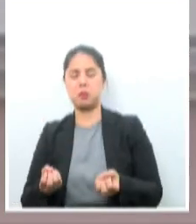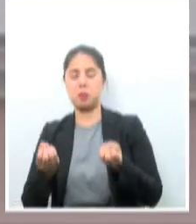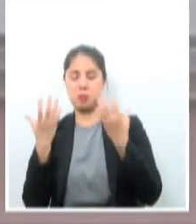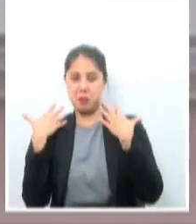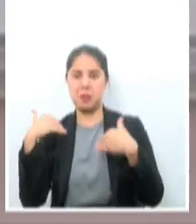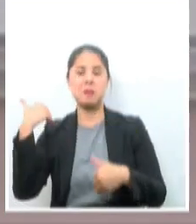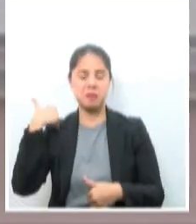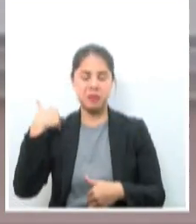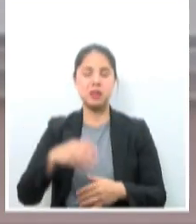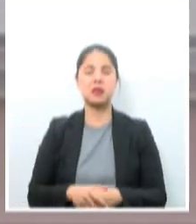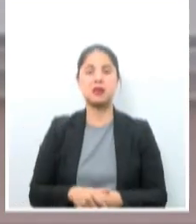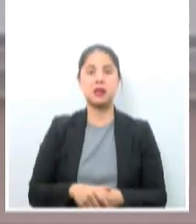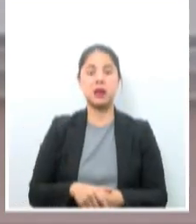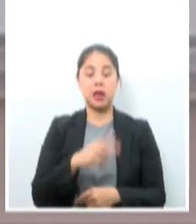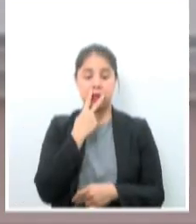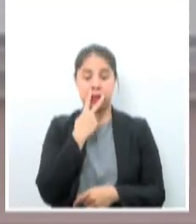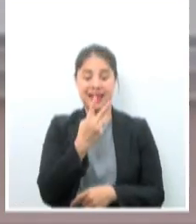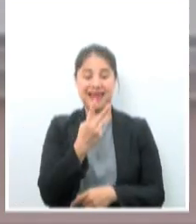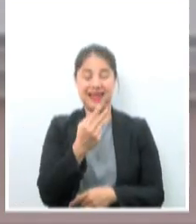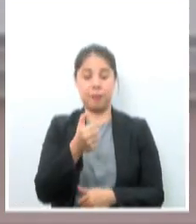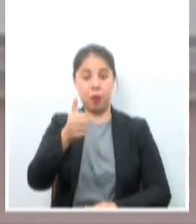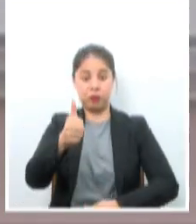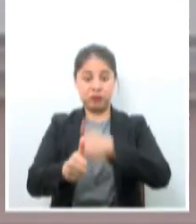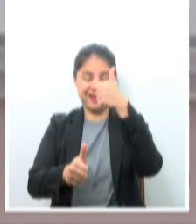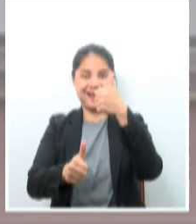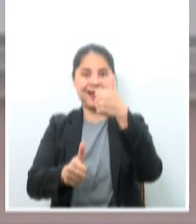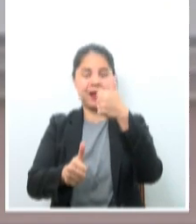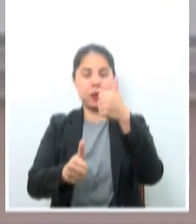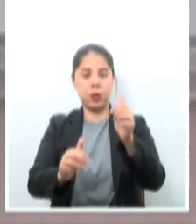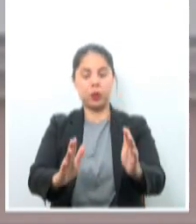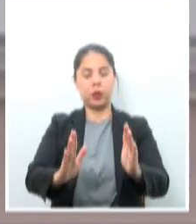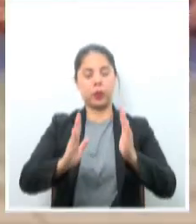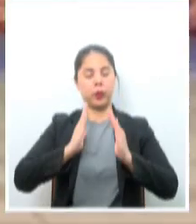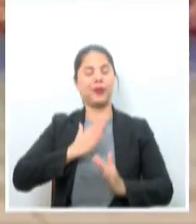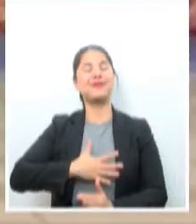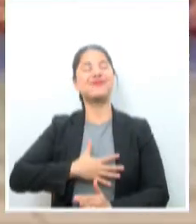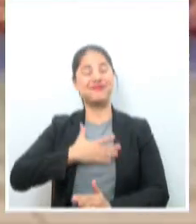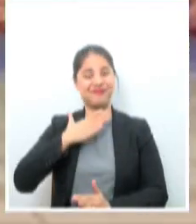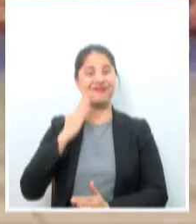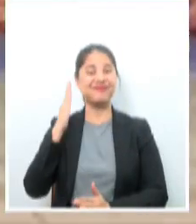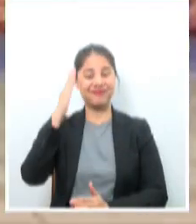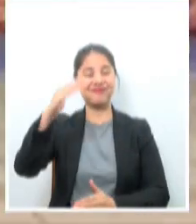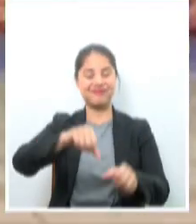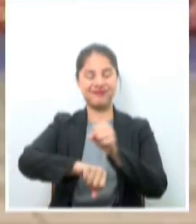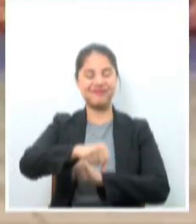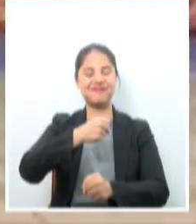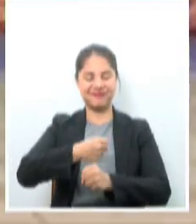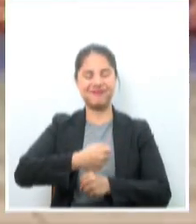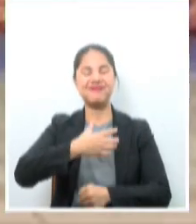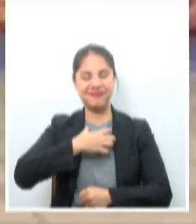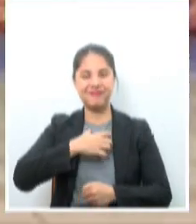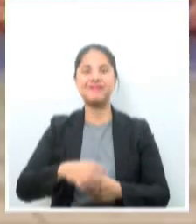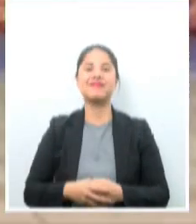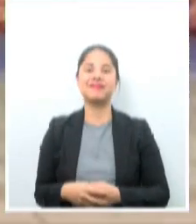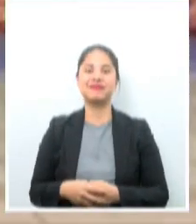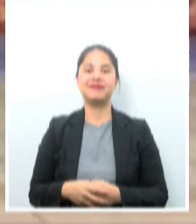ผลของความประสบผลสำเร็จเนี่ยมันก็นำมาซึ่งความภาคภูมิใจและเป็นกำลังใจในการปฏิบัติต่อไปนะครับ